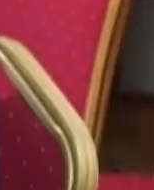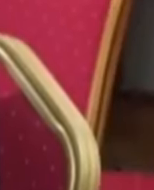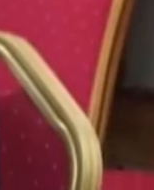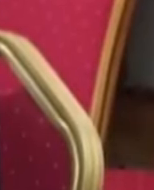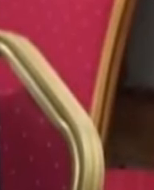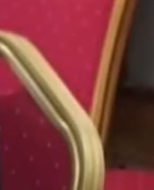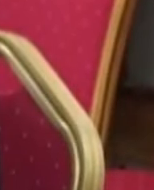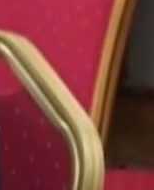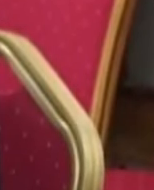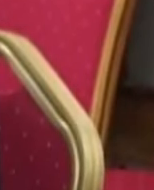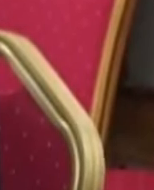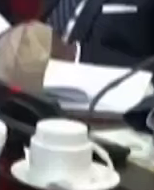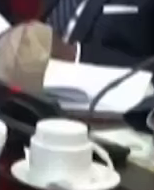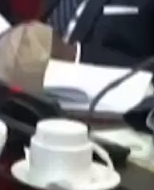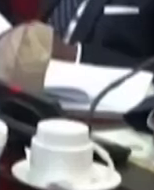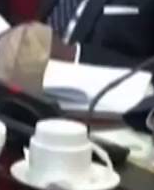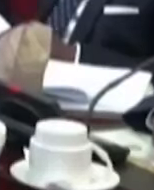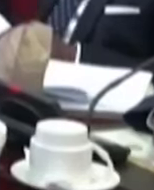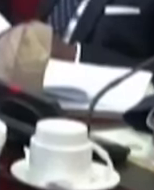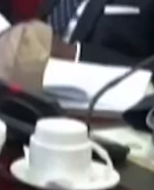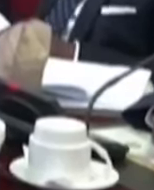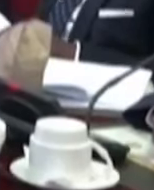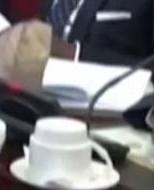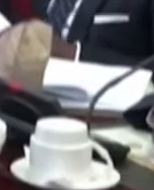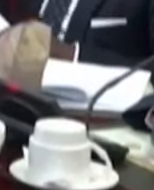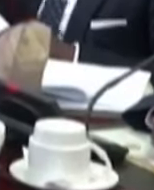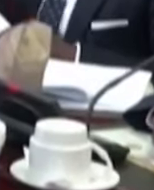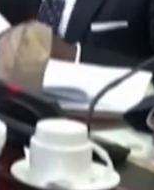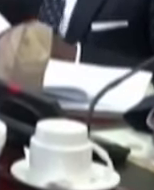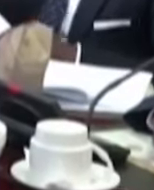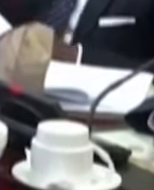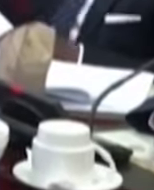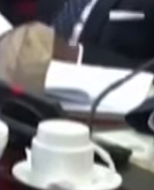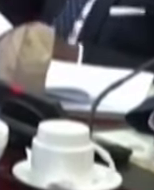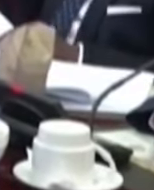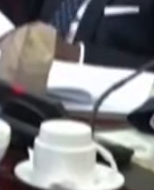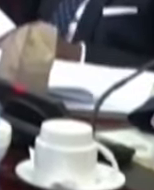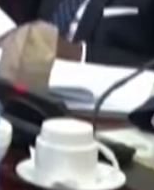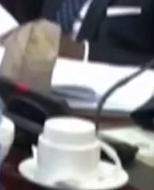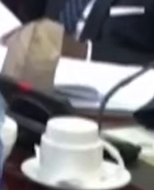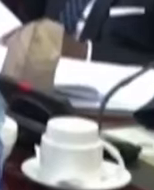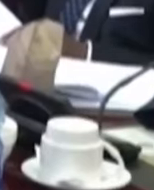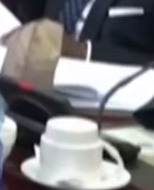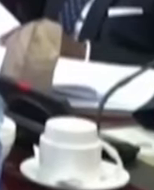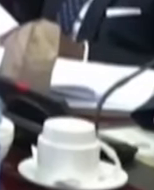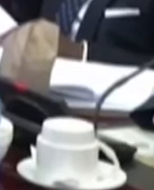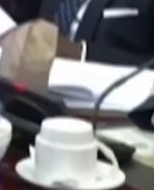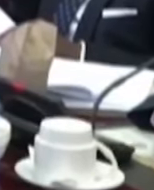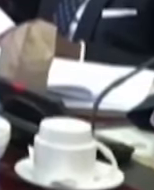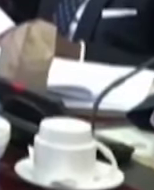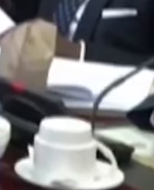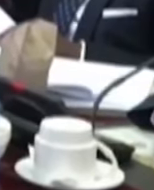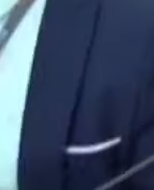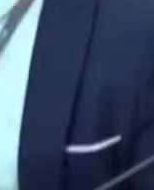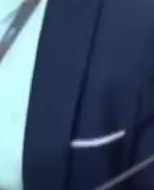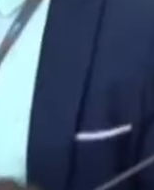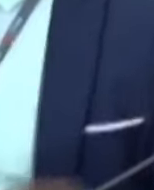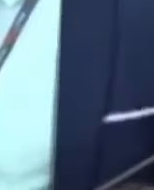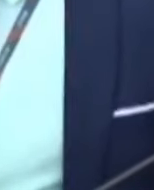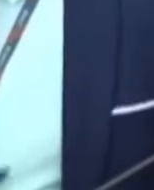But there's no reason for me not to be in office. Eyali akulira NSSF Richard Byarugaba ayagala palamenti emuzze ku